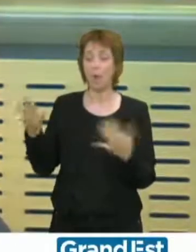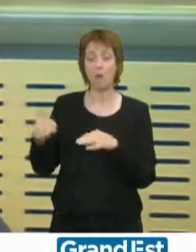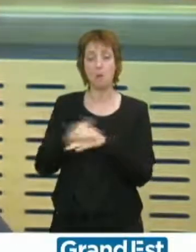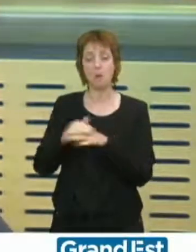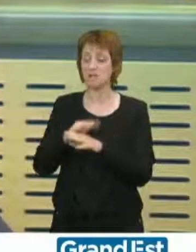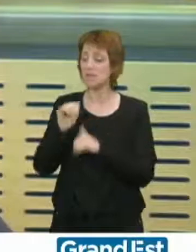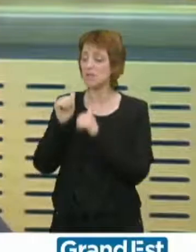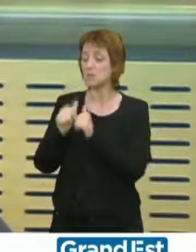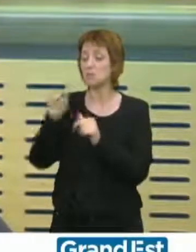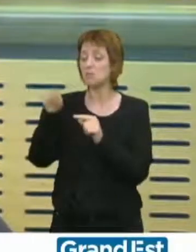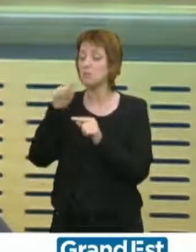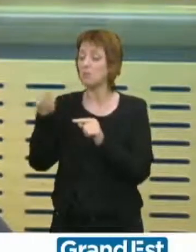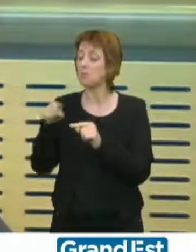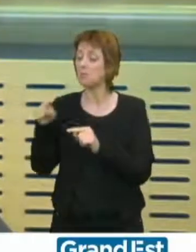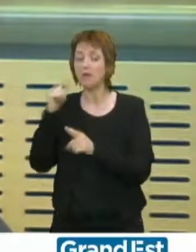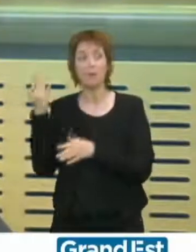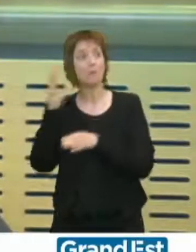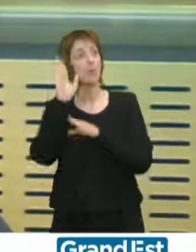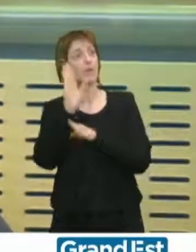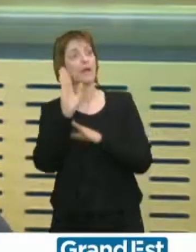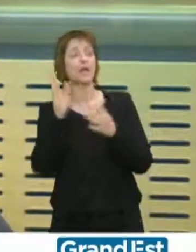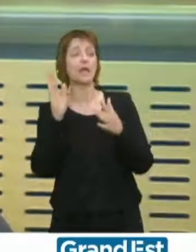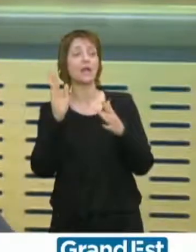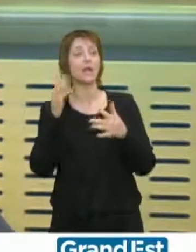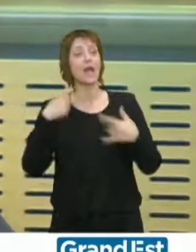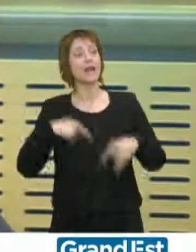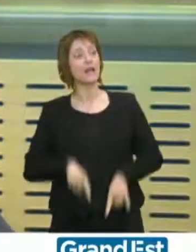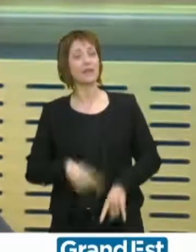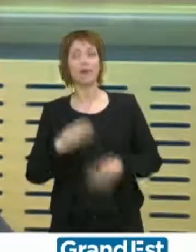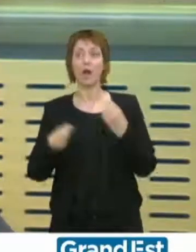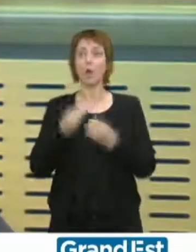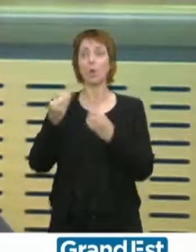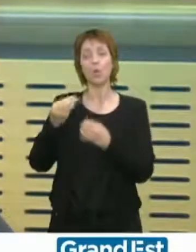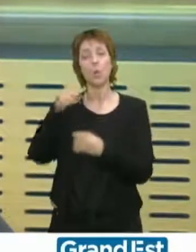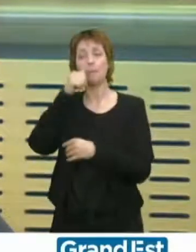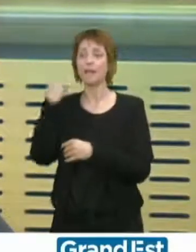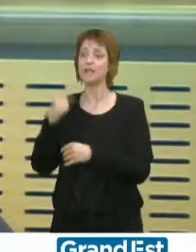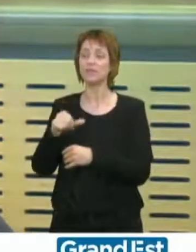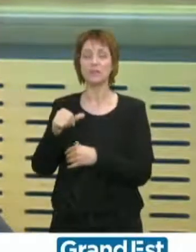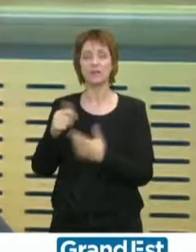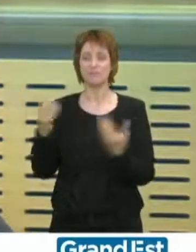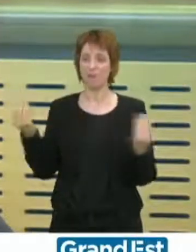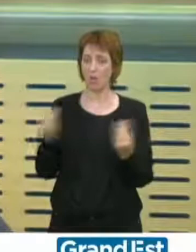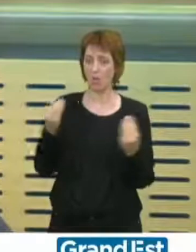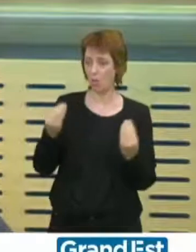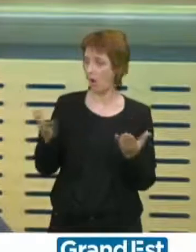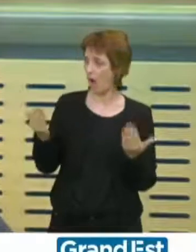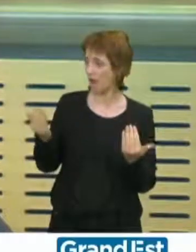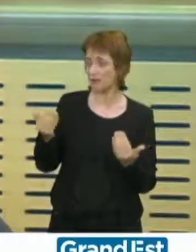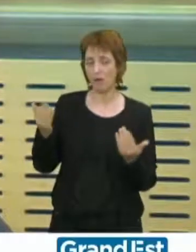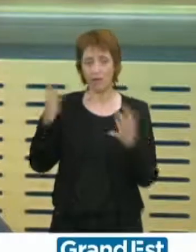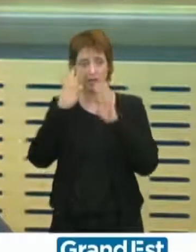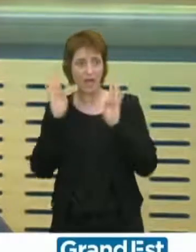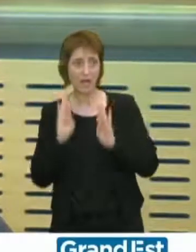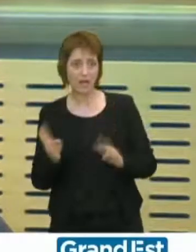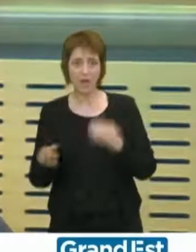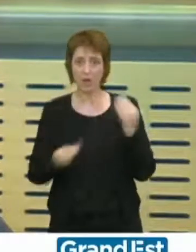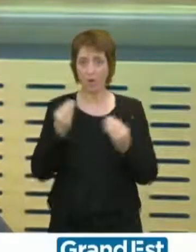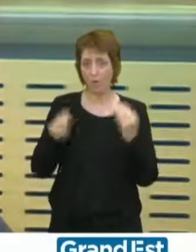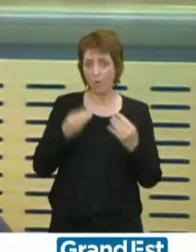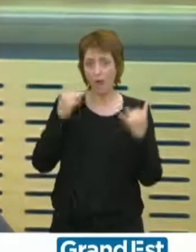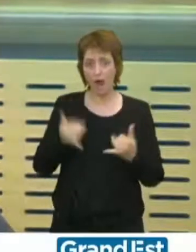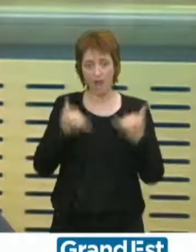pour faire plaisir à matignon ou à bruxelles sont jamais prendre en compte l'humain et les attentes réelles des alsaciens des lorraines des champenois et des